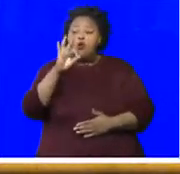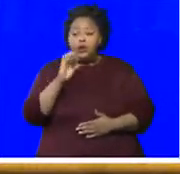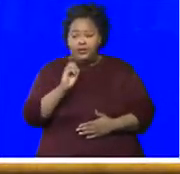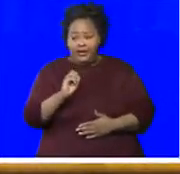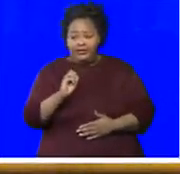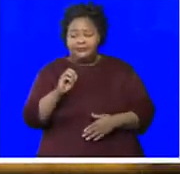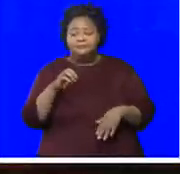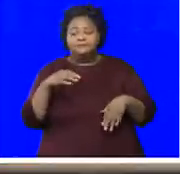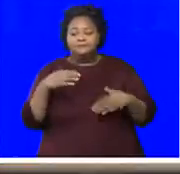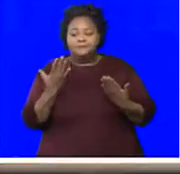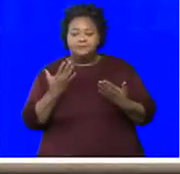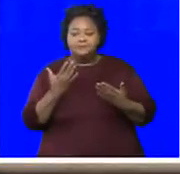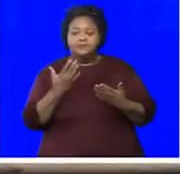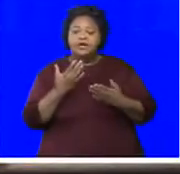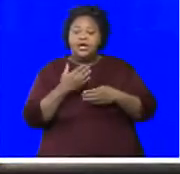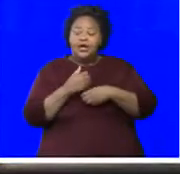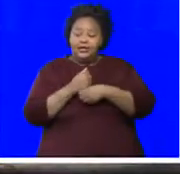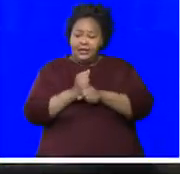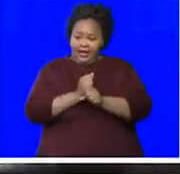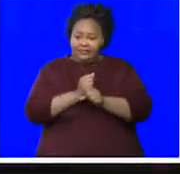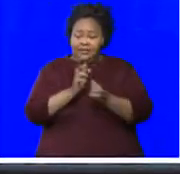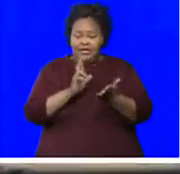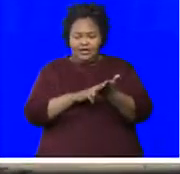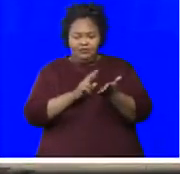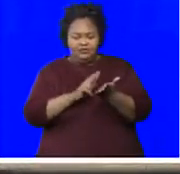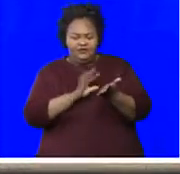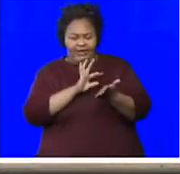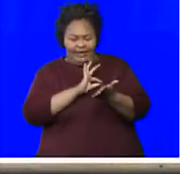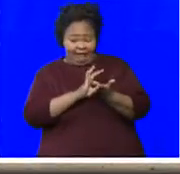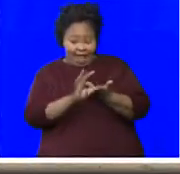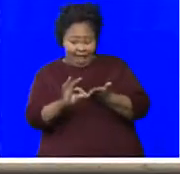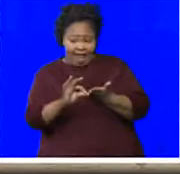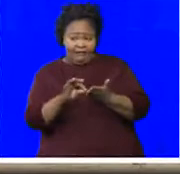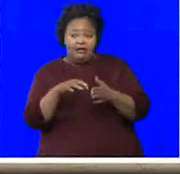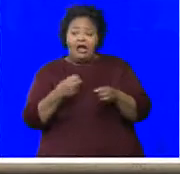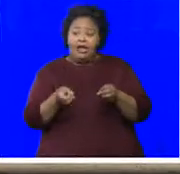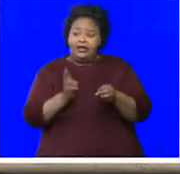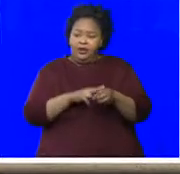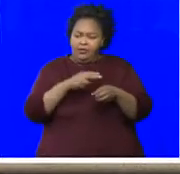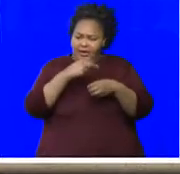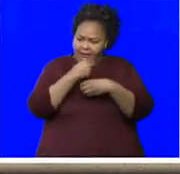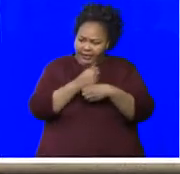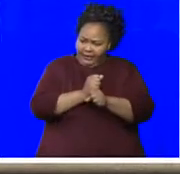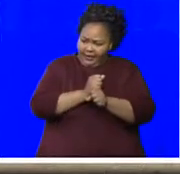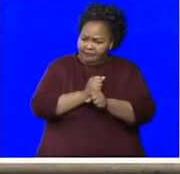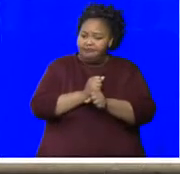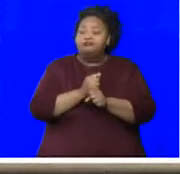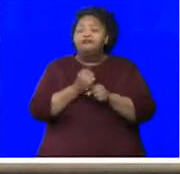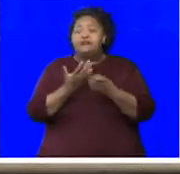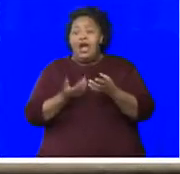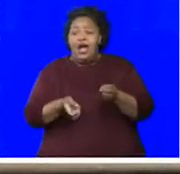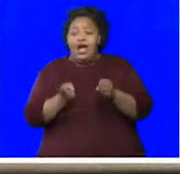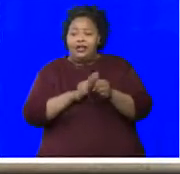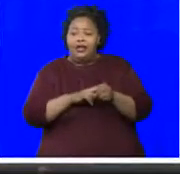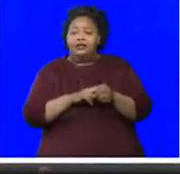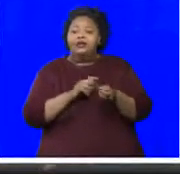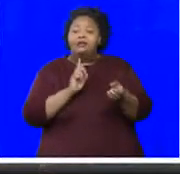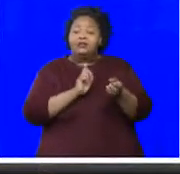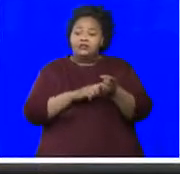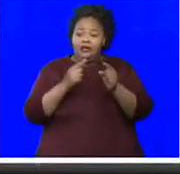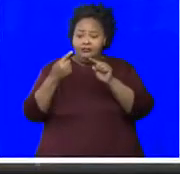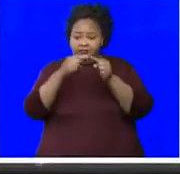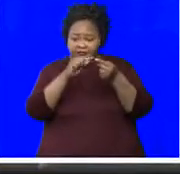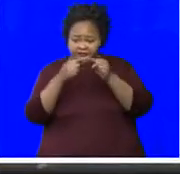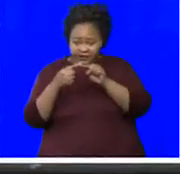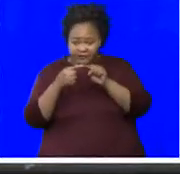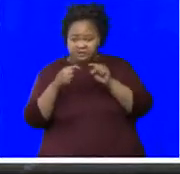umbiko lophelele nalochaza ngalokucacako lonetikhathi letibekiwe futhi phecele the timelines kuthi kudzingeka malini